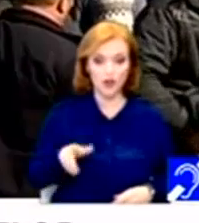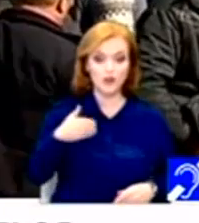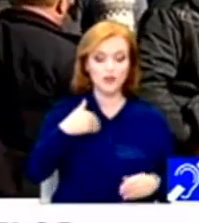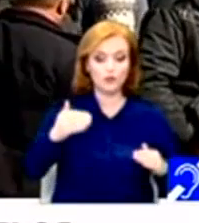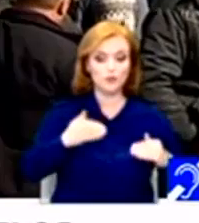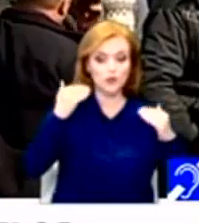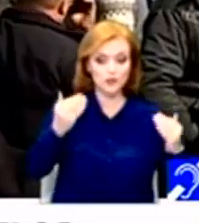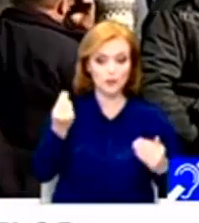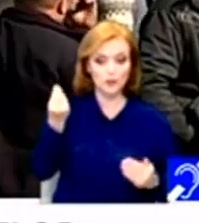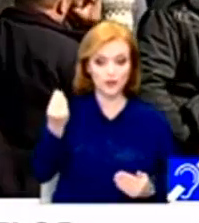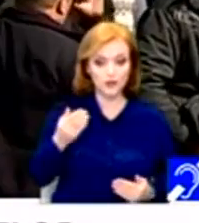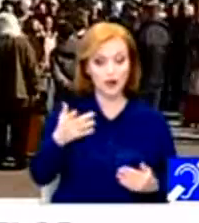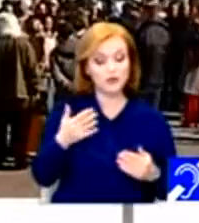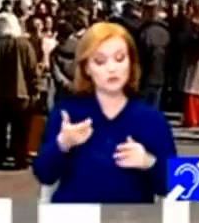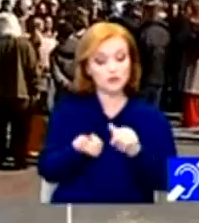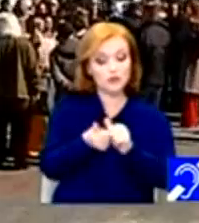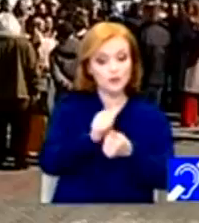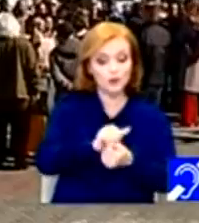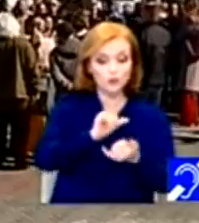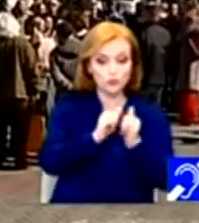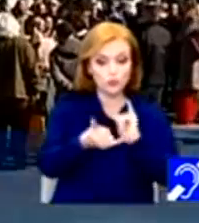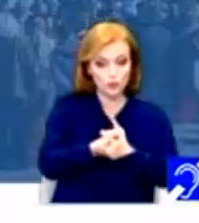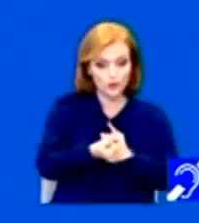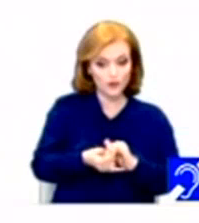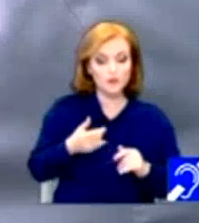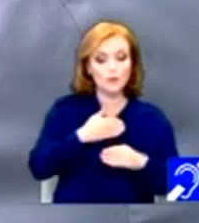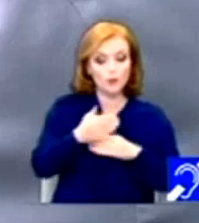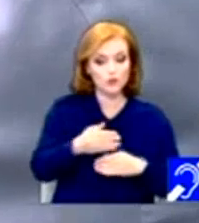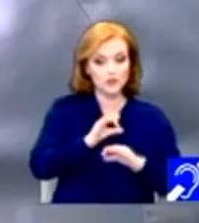să vină și cu o îmbunătățire a serviciilor de transport.